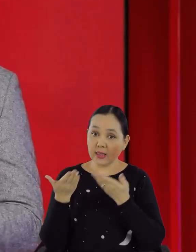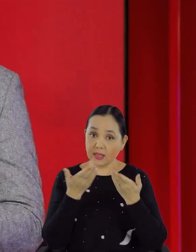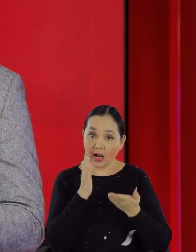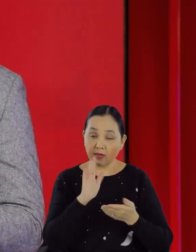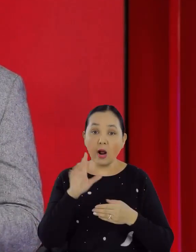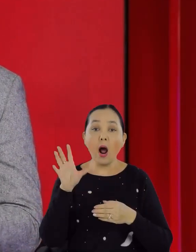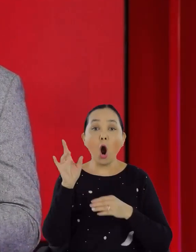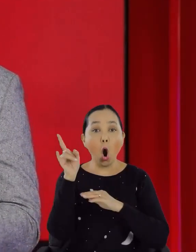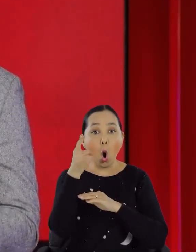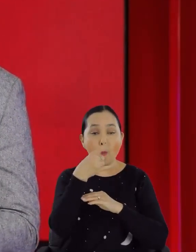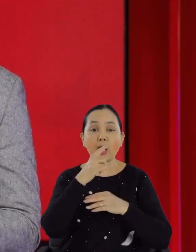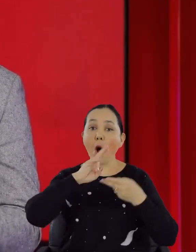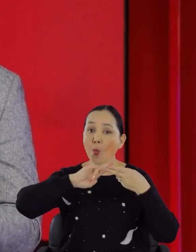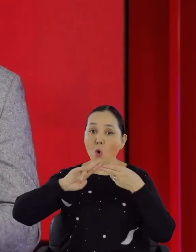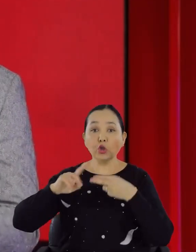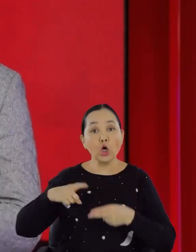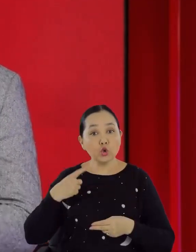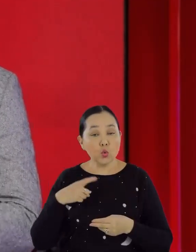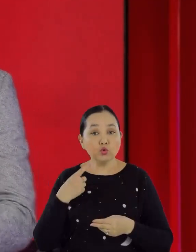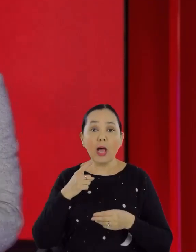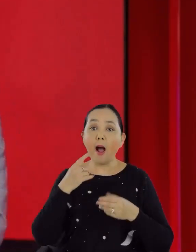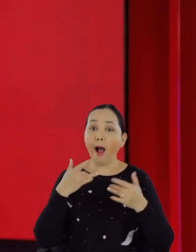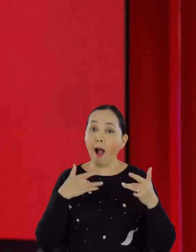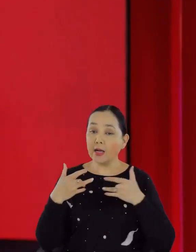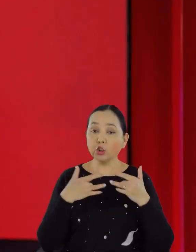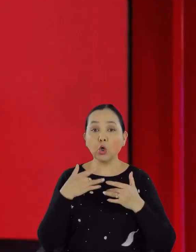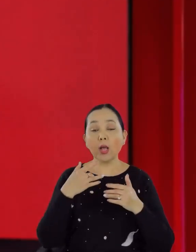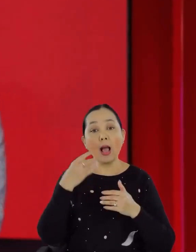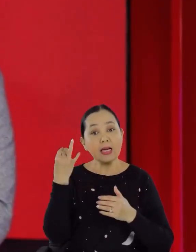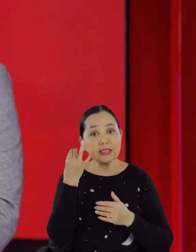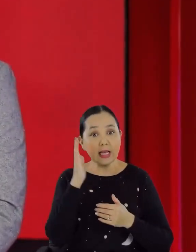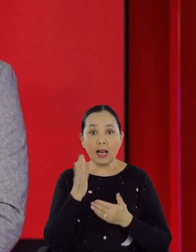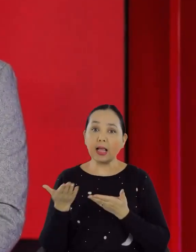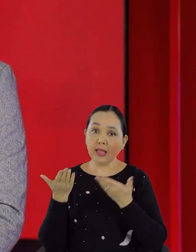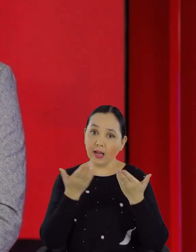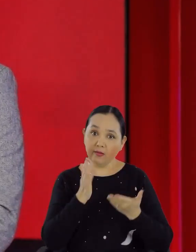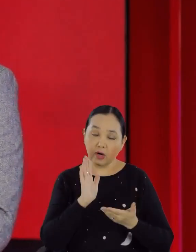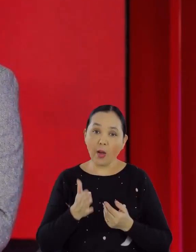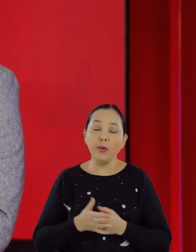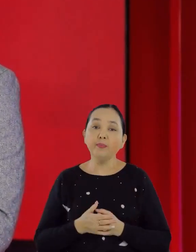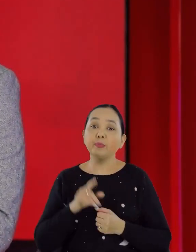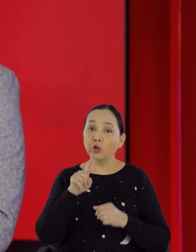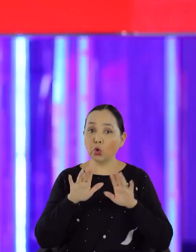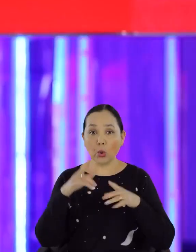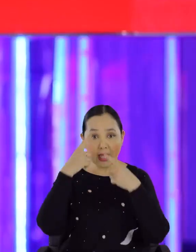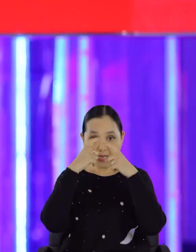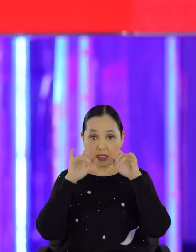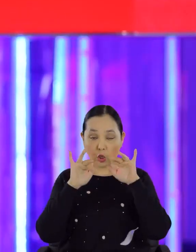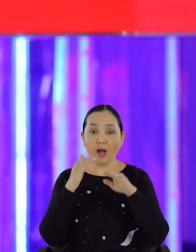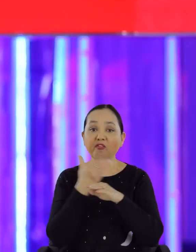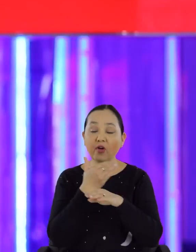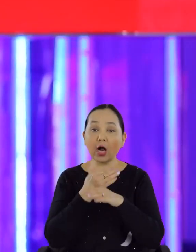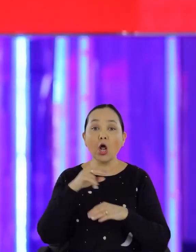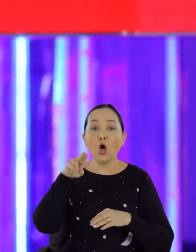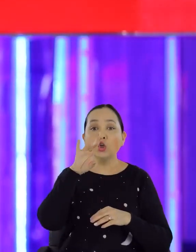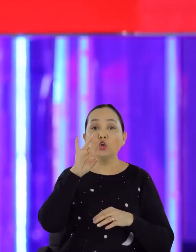Bundan tashqari operatorlik, montaj ustasi va aktyorlik mahoratiga qiziqqanlarni ham taklif qilamiz. Shorni eslatib o'tmoqchimiz,